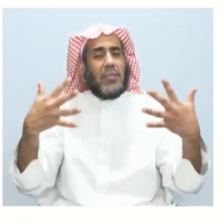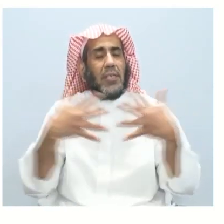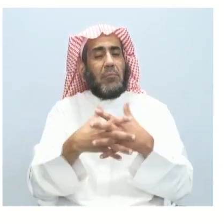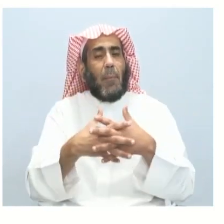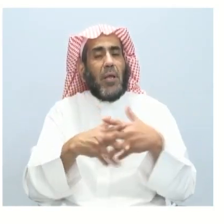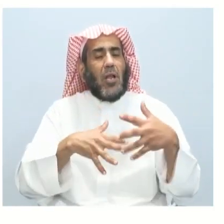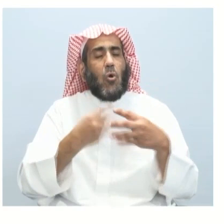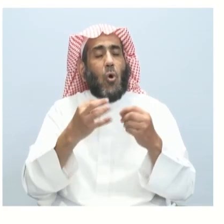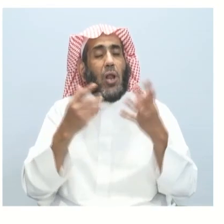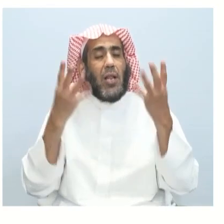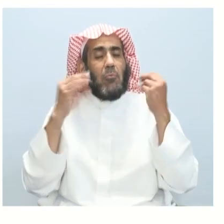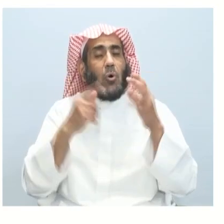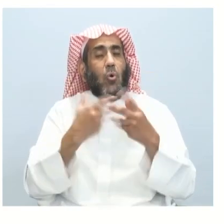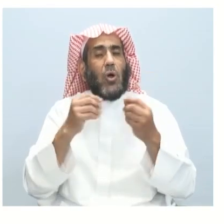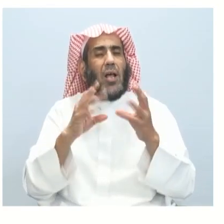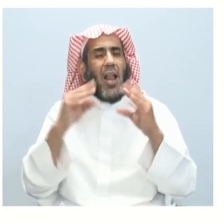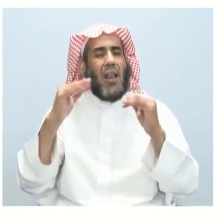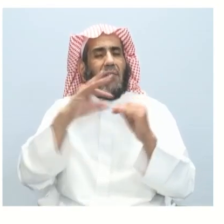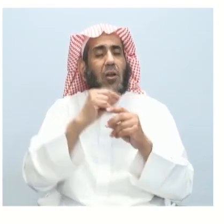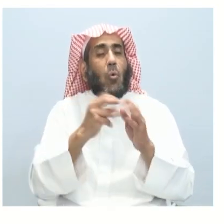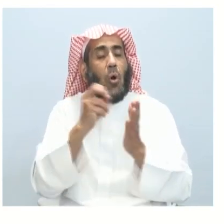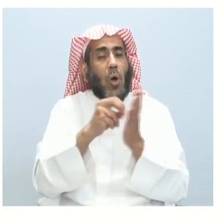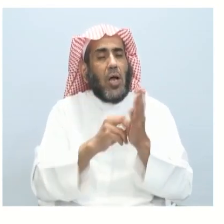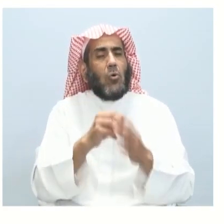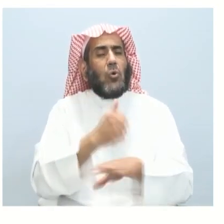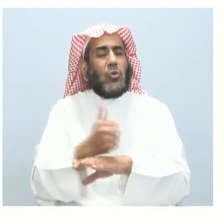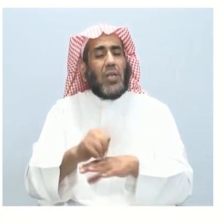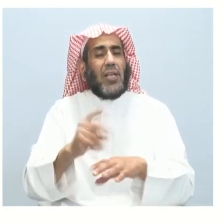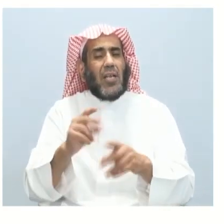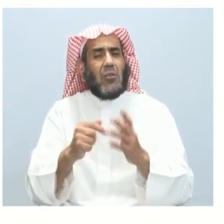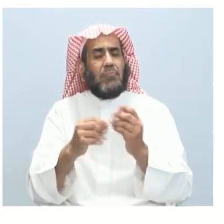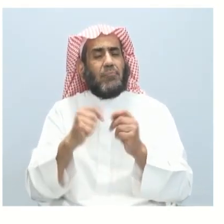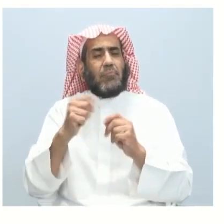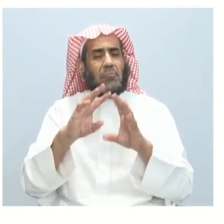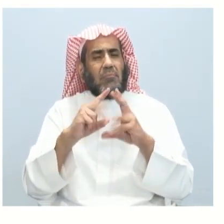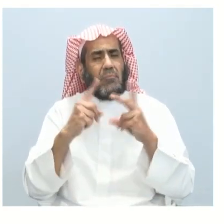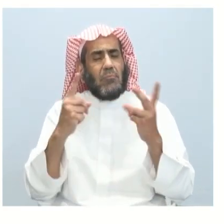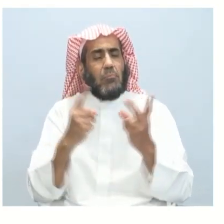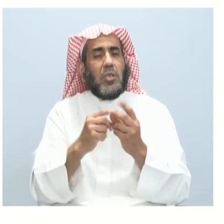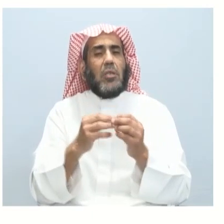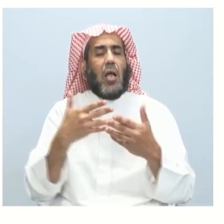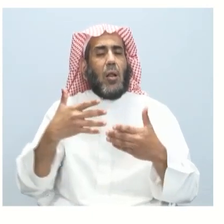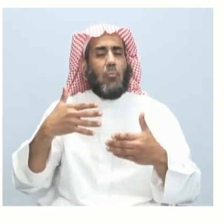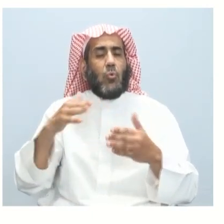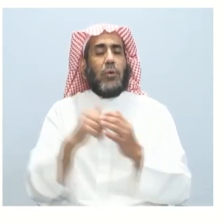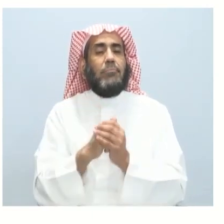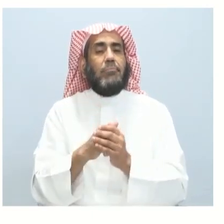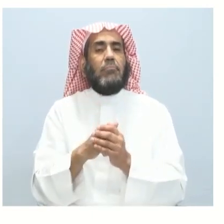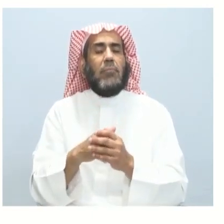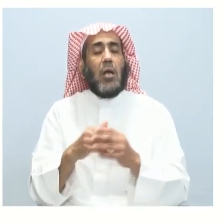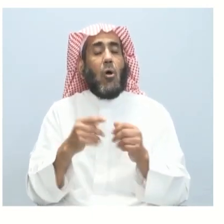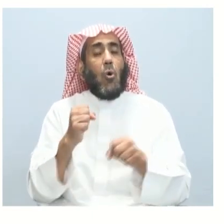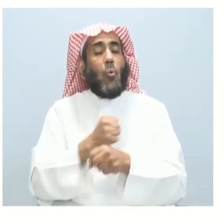روح العلم وروح الفن فمع ان له قواعد واصول الا ان ترك صول تسم بكثير من من المرونه ايضا